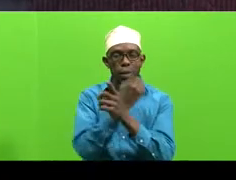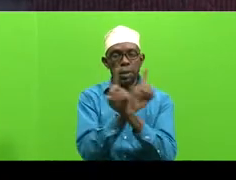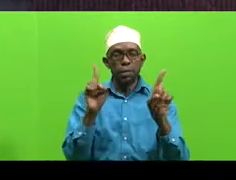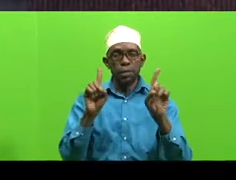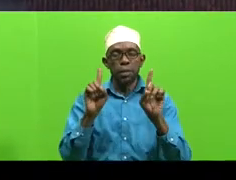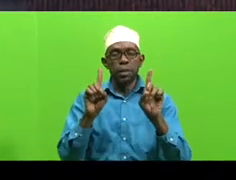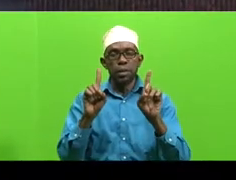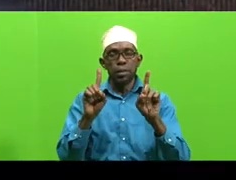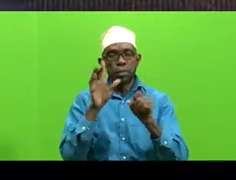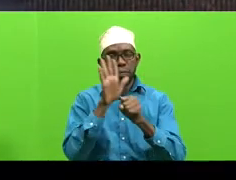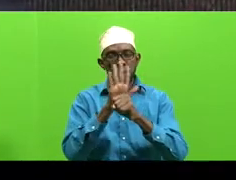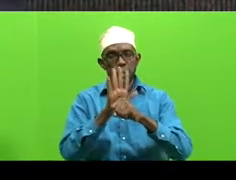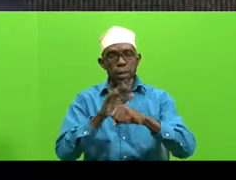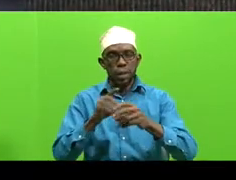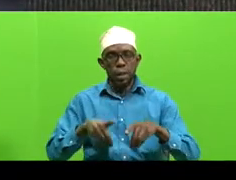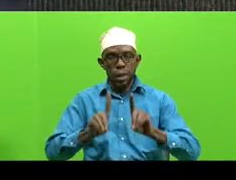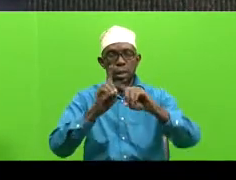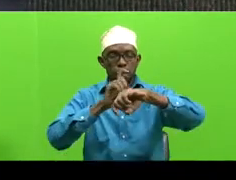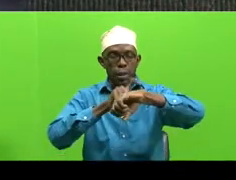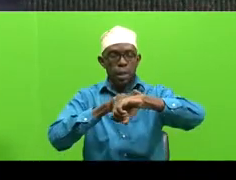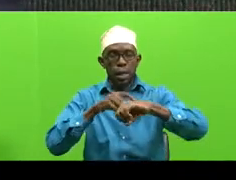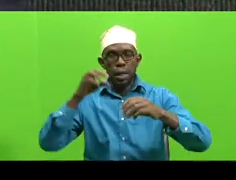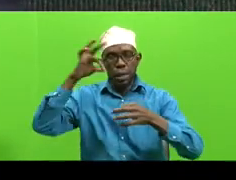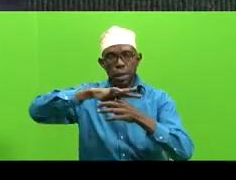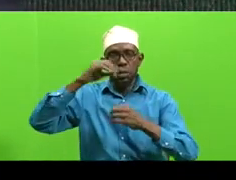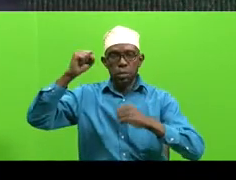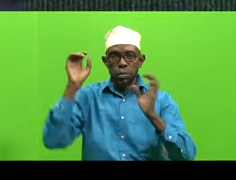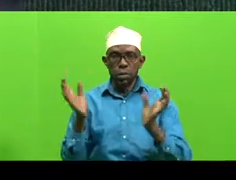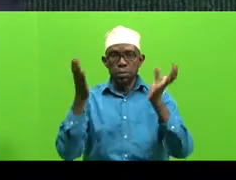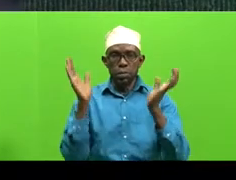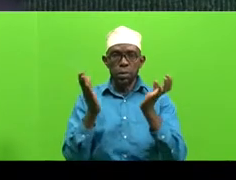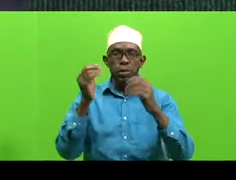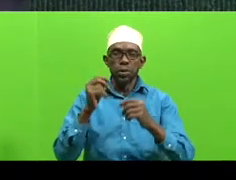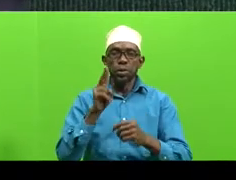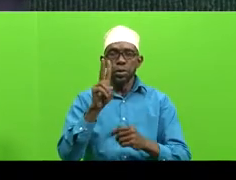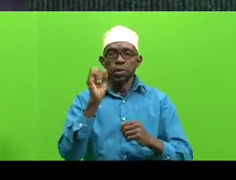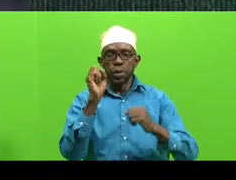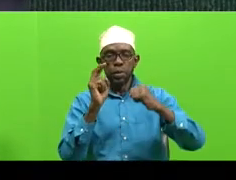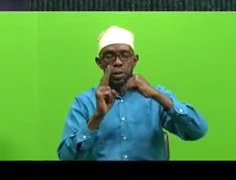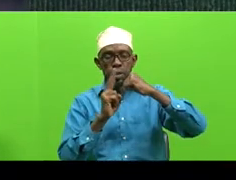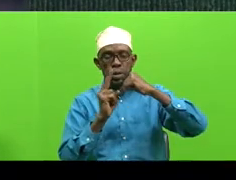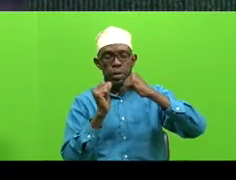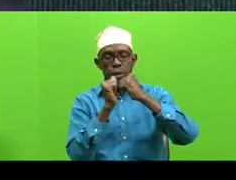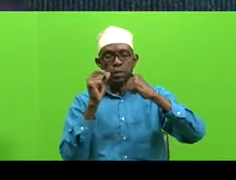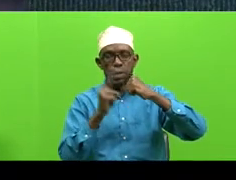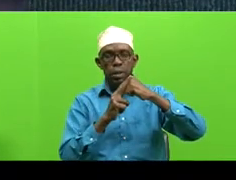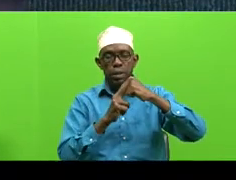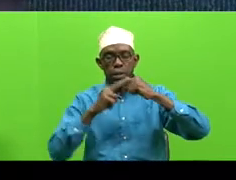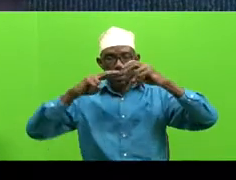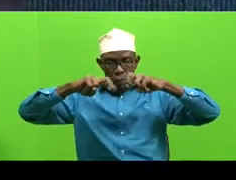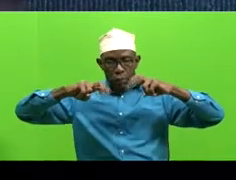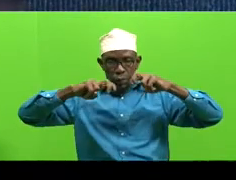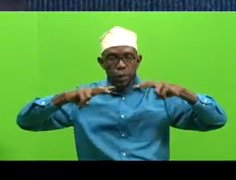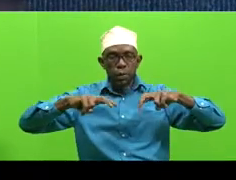sana during election, wakati wa campaigns za 2017 election. Ukiangalia kama ile research ilifanywa na